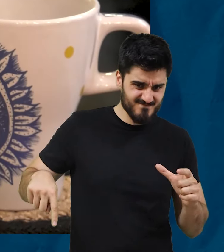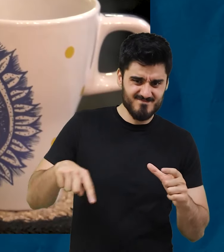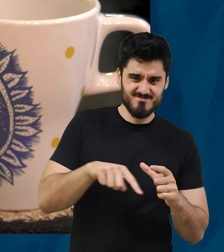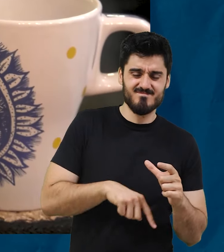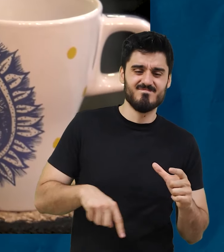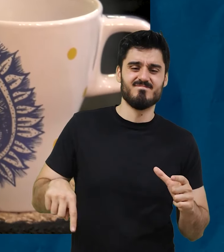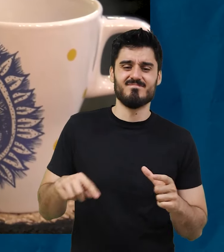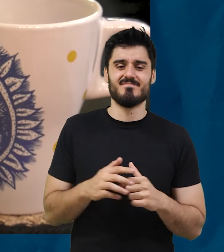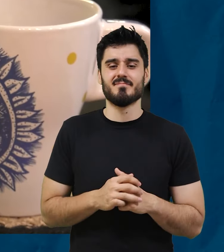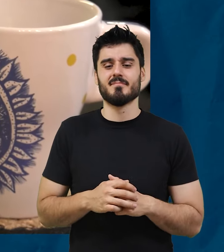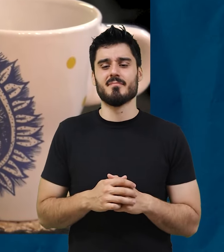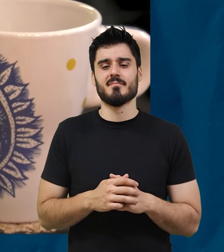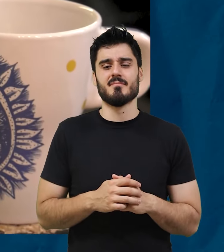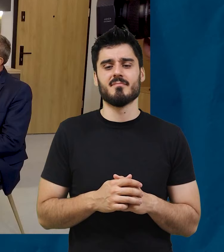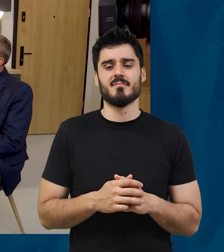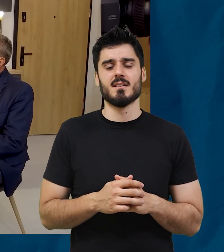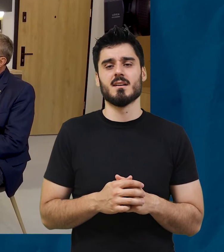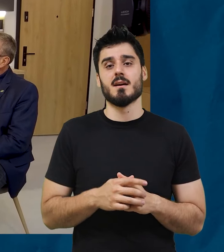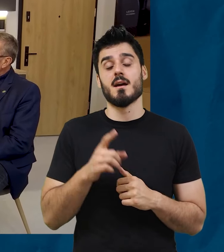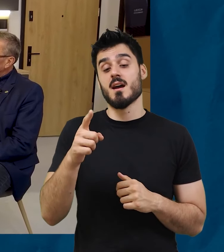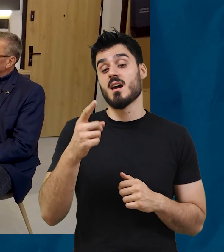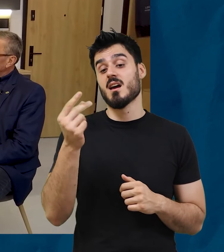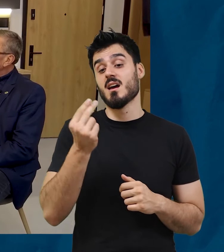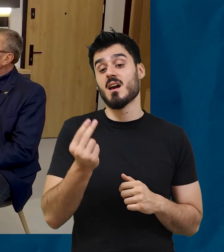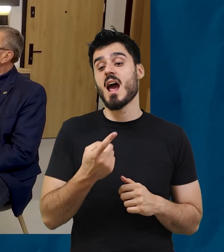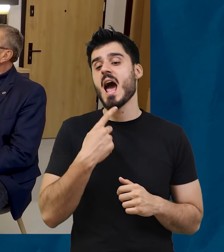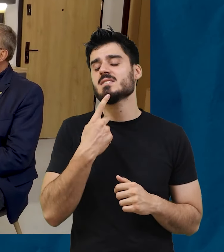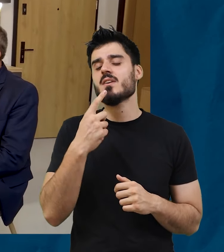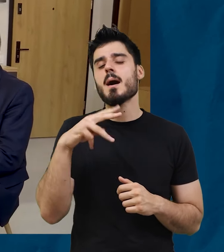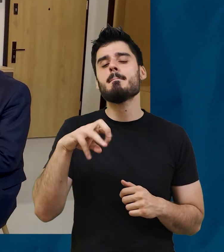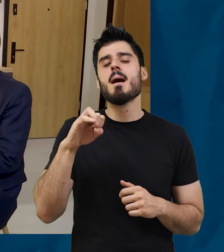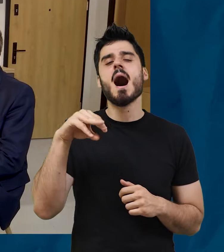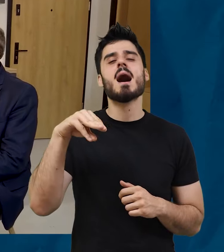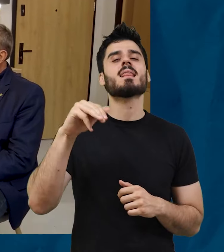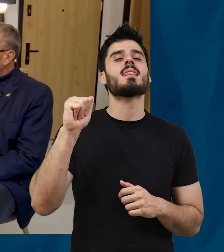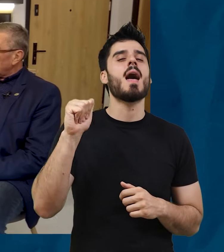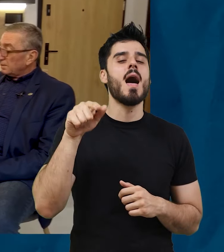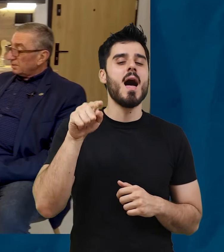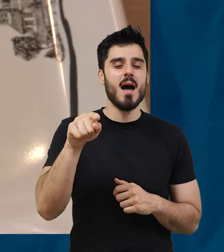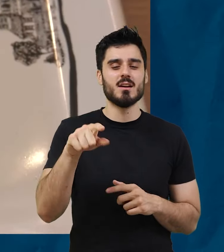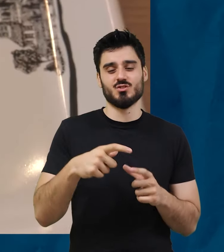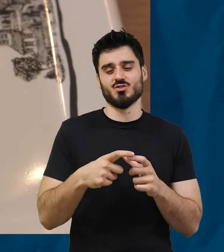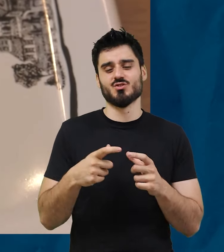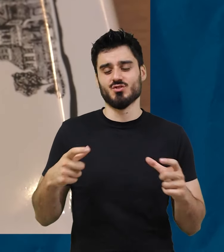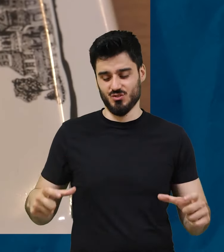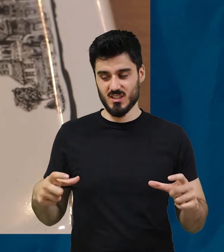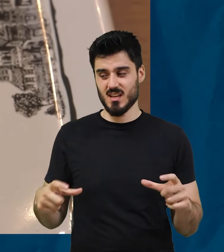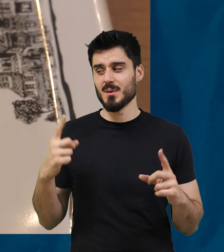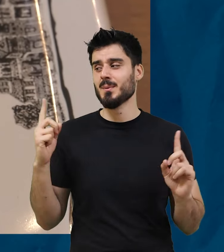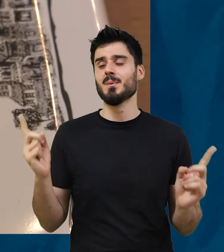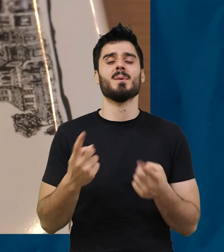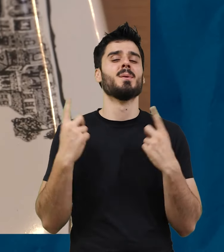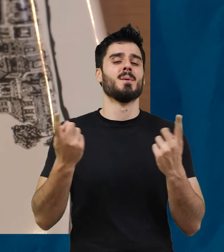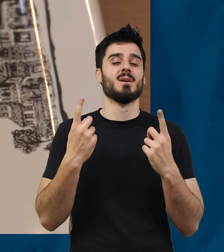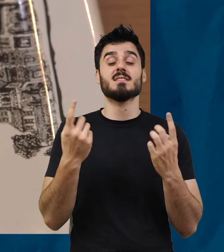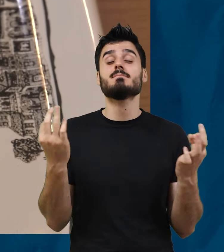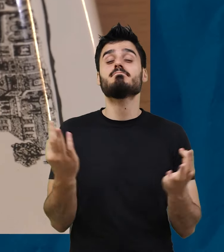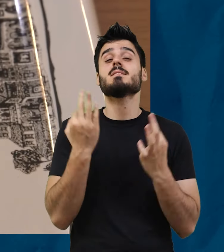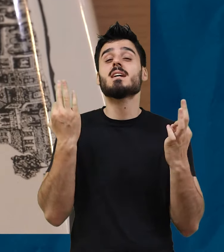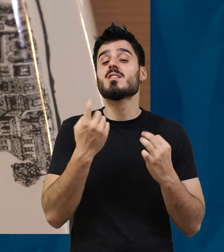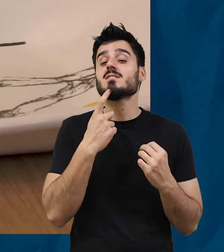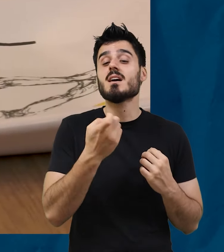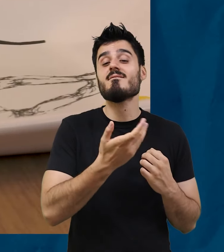Прекрасно. Значи автора е Марта? Марта Димитрова. Марта Димитрова. Никой друг няма такива чини. Тя ги е направила специално за